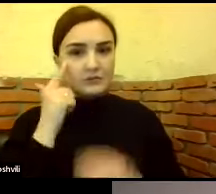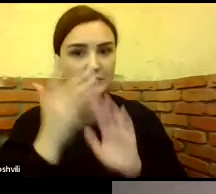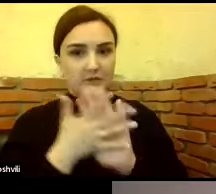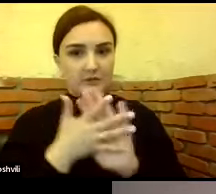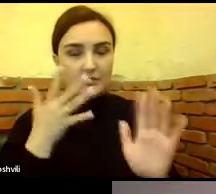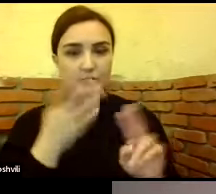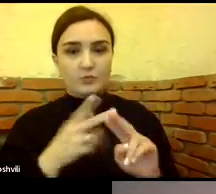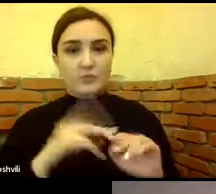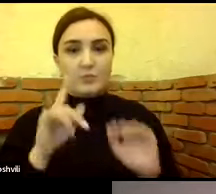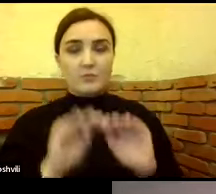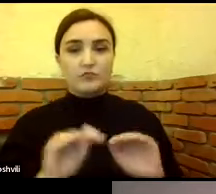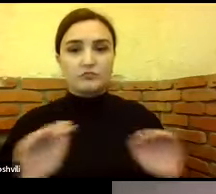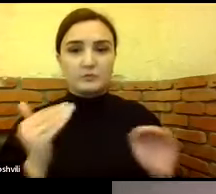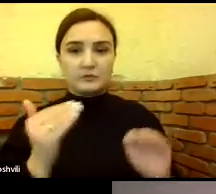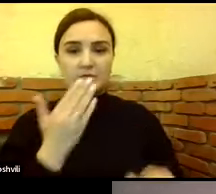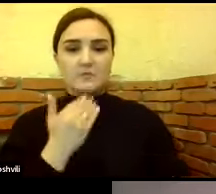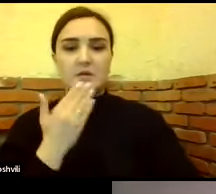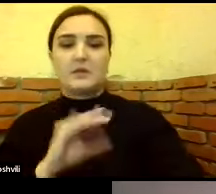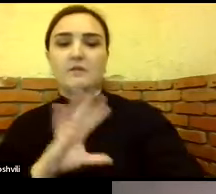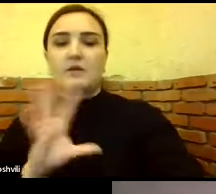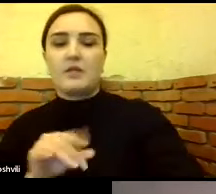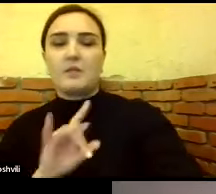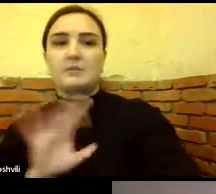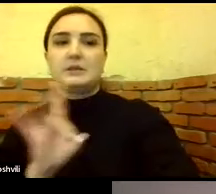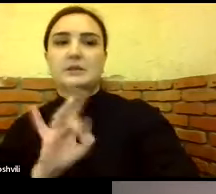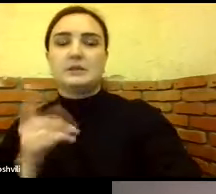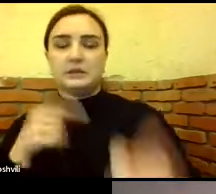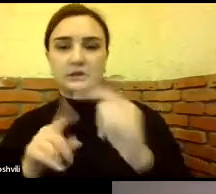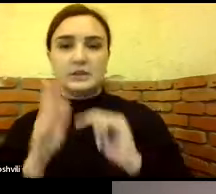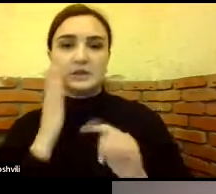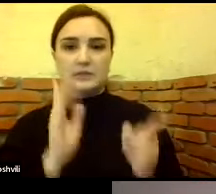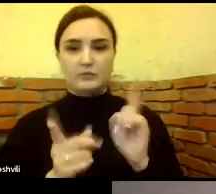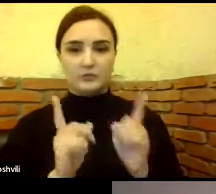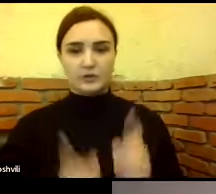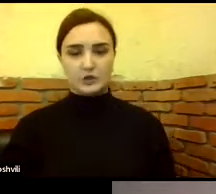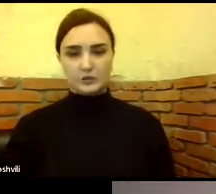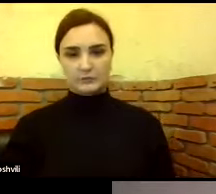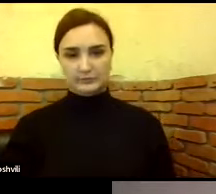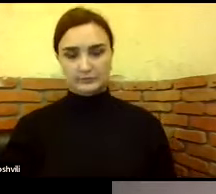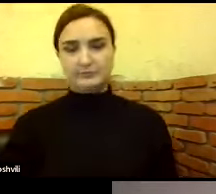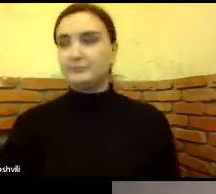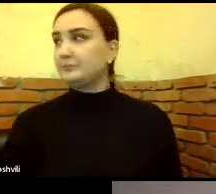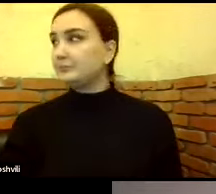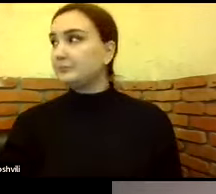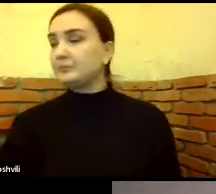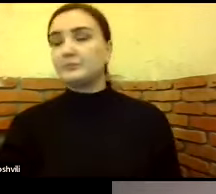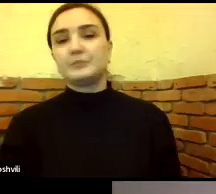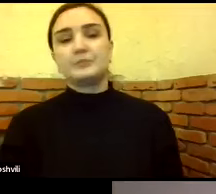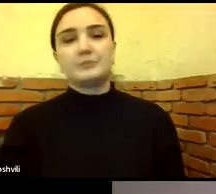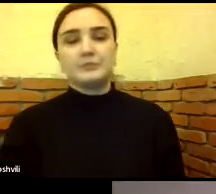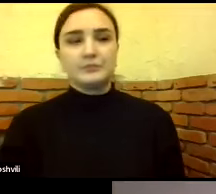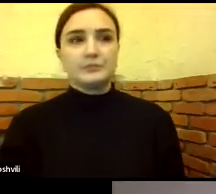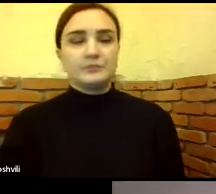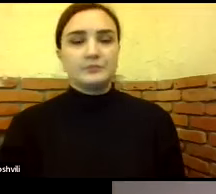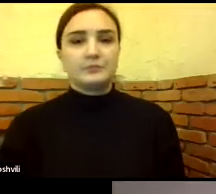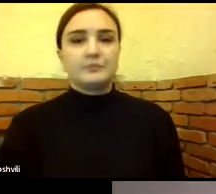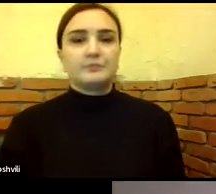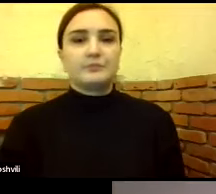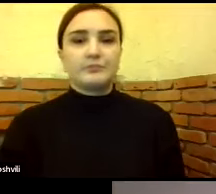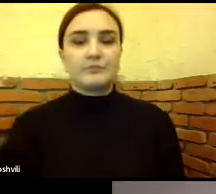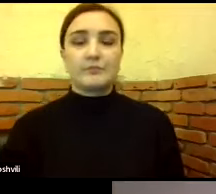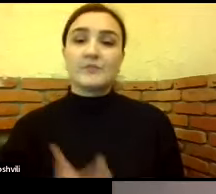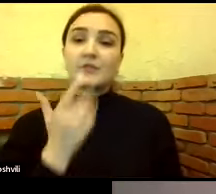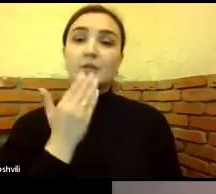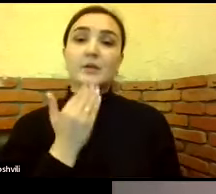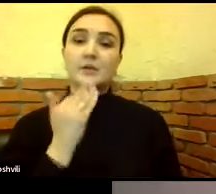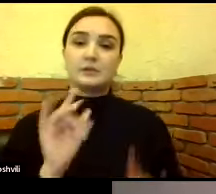რომ პატარებისთვის ძალიან მარტივია ამ ყველაფრის ახსნა სინამდვილეში. და ხო, ანუ ძალიან მარტივია რომ ისე